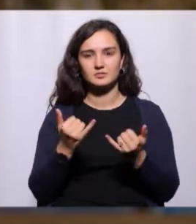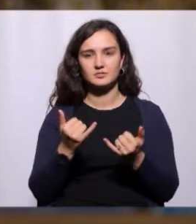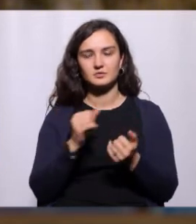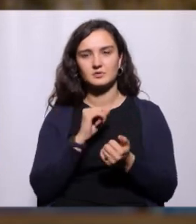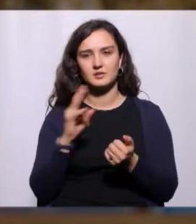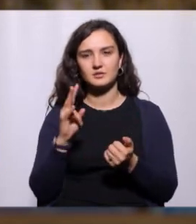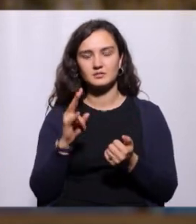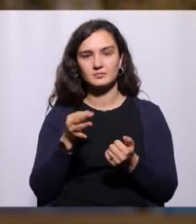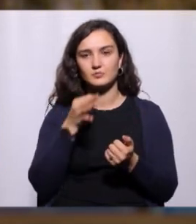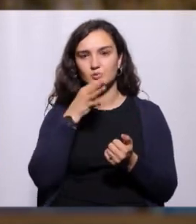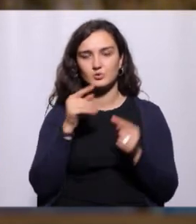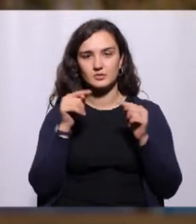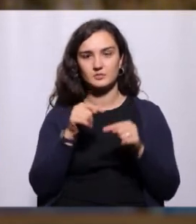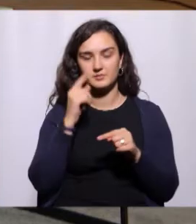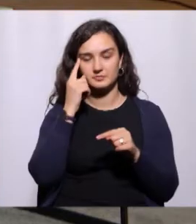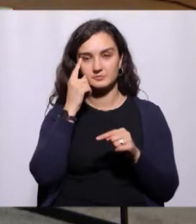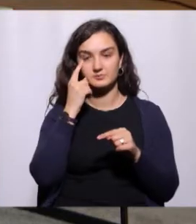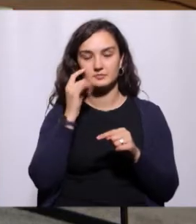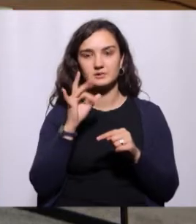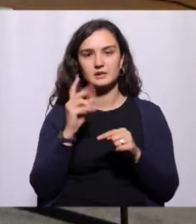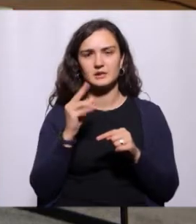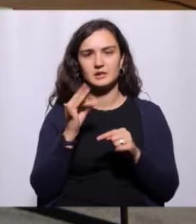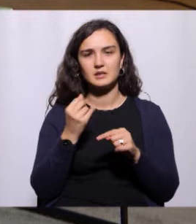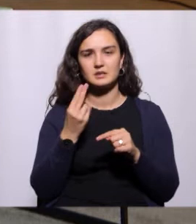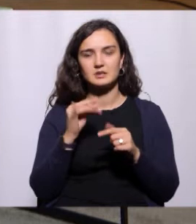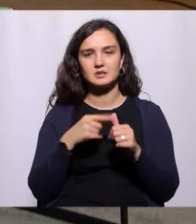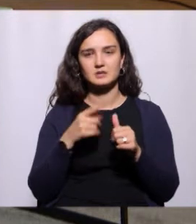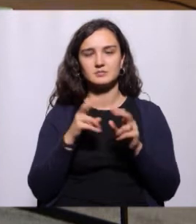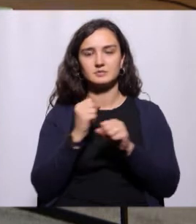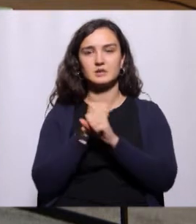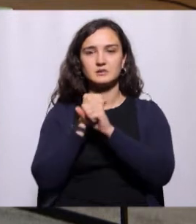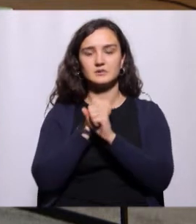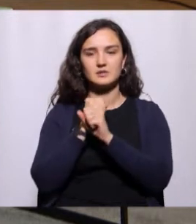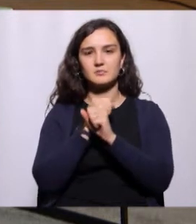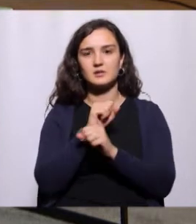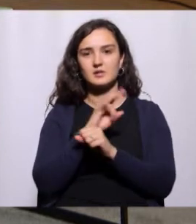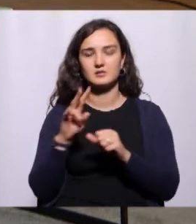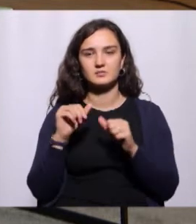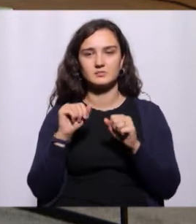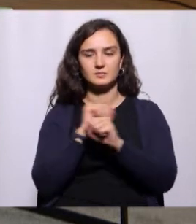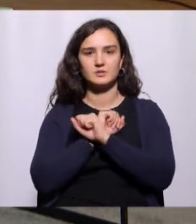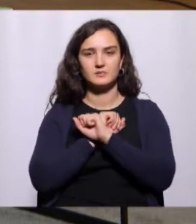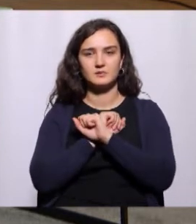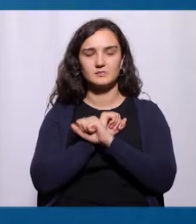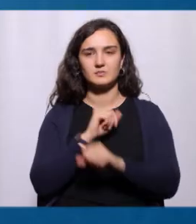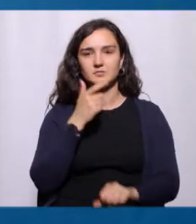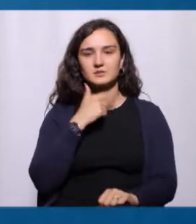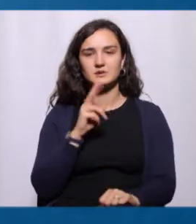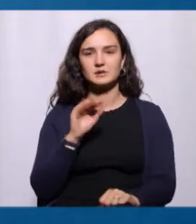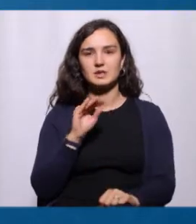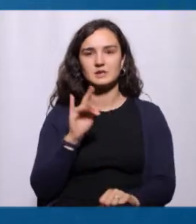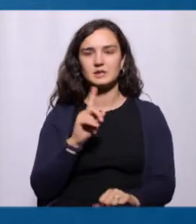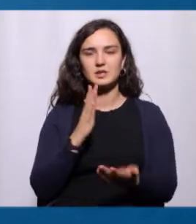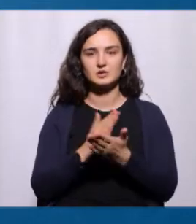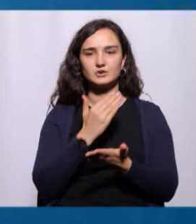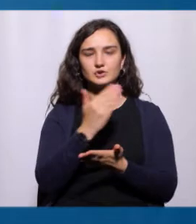or enjoyment. Recreation in Georgian means დასვენება ან განტვირთვა. Mr. Carter, what is